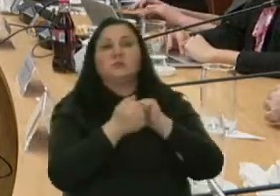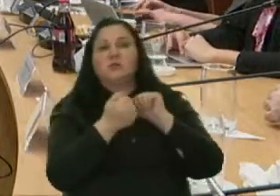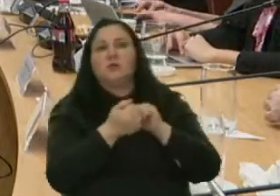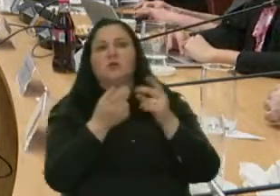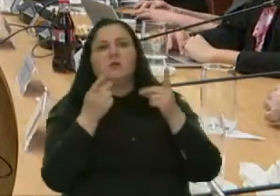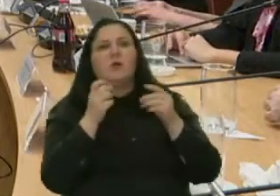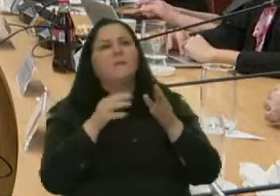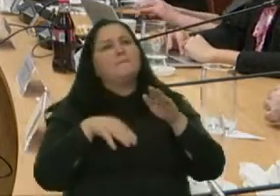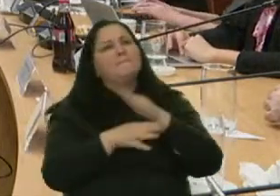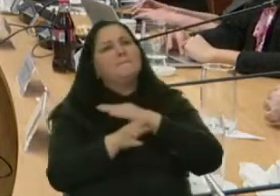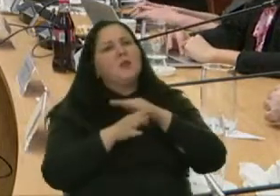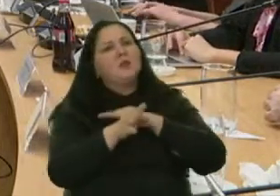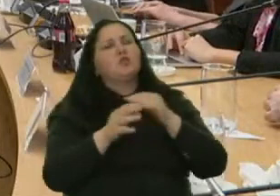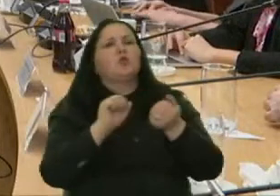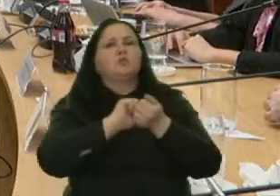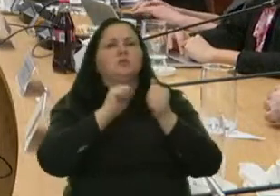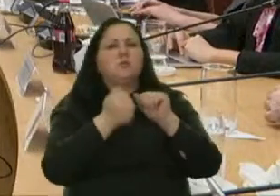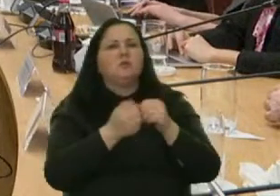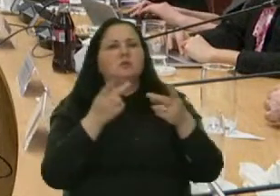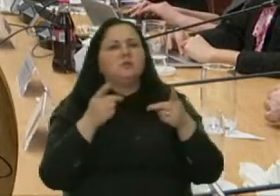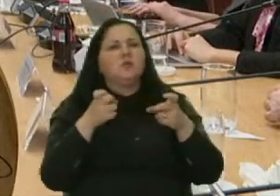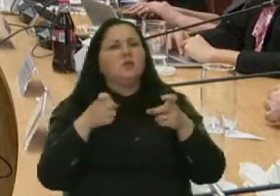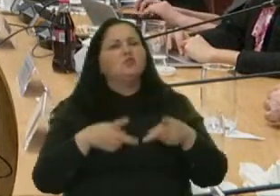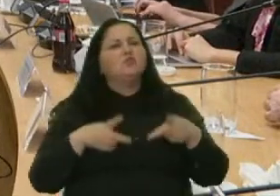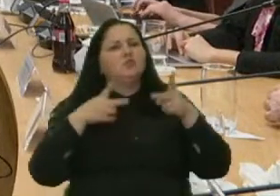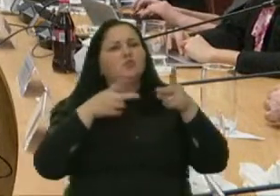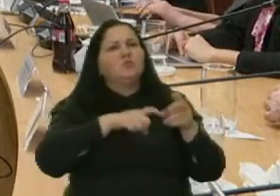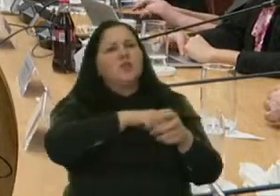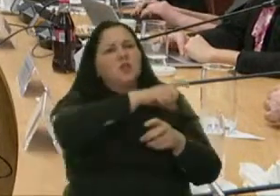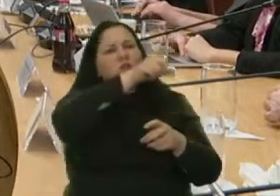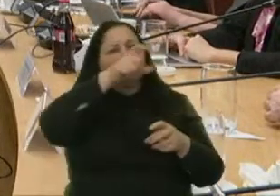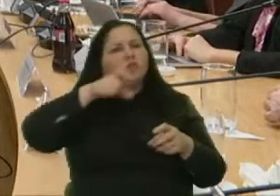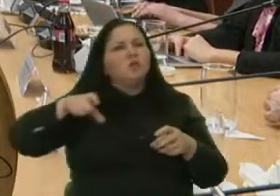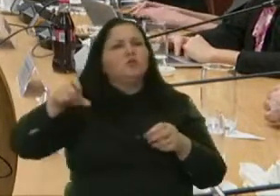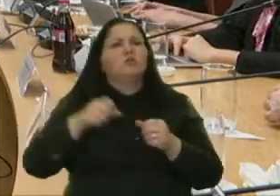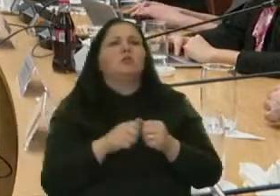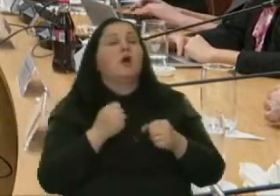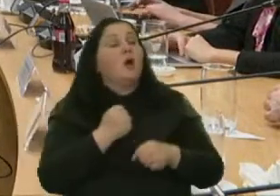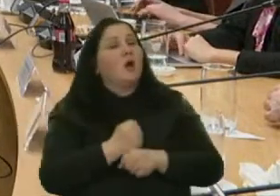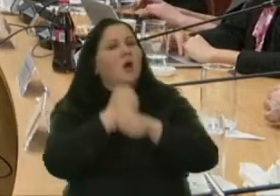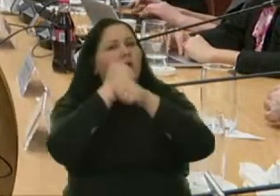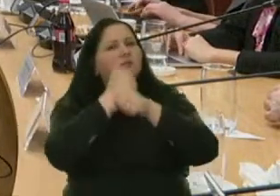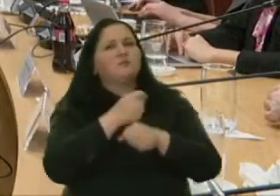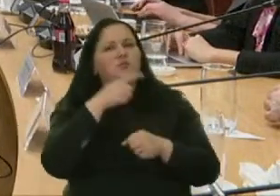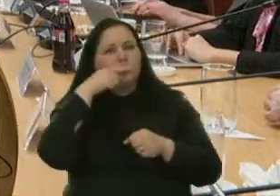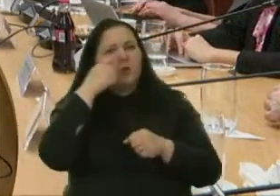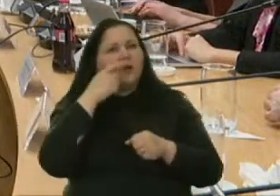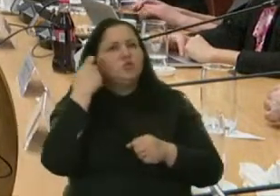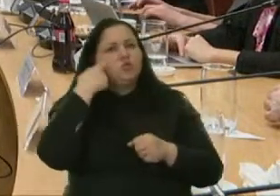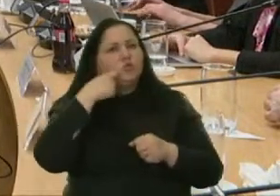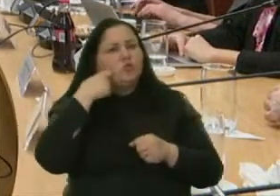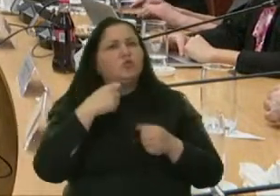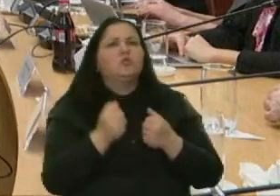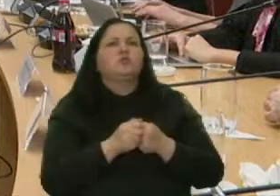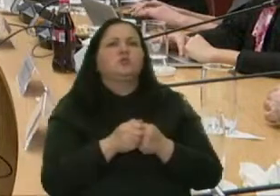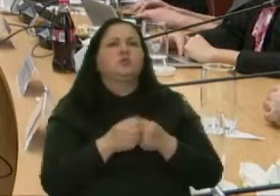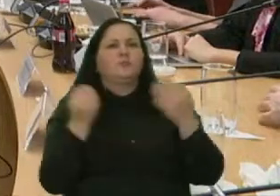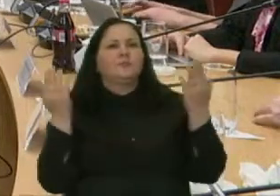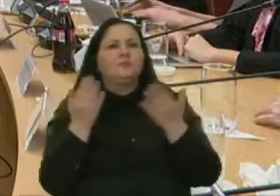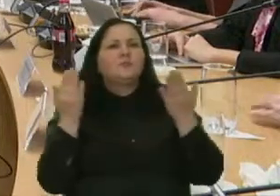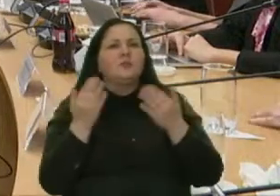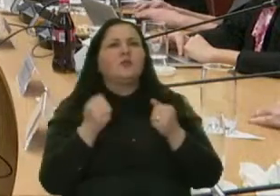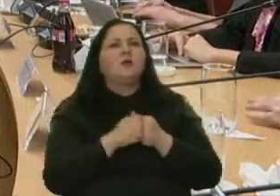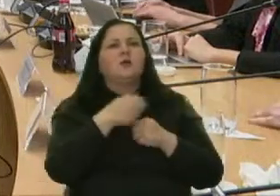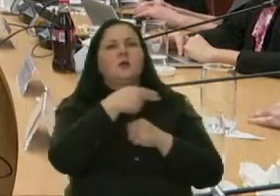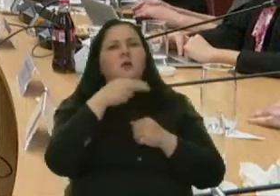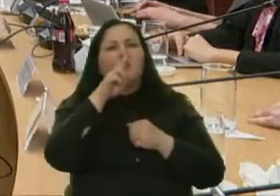despre metrou sau de șoseaua de centură a sprijinind Municipiul Cluj Napoca ca și hub